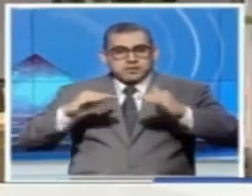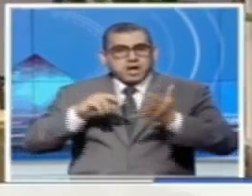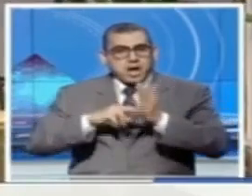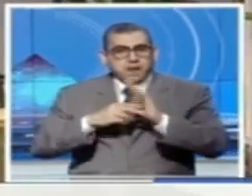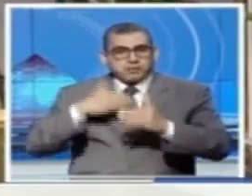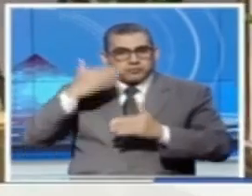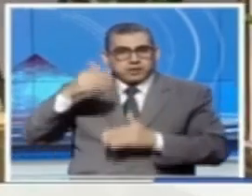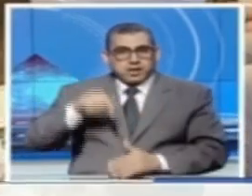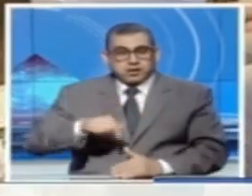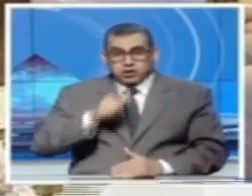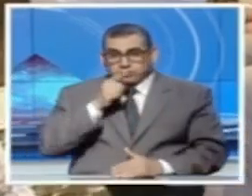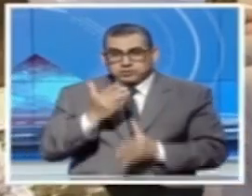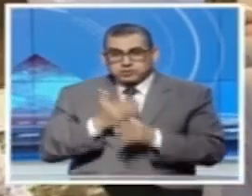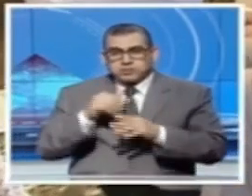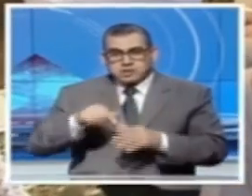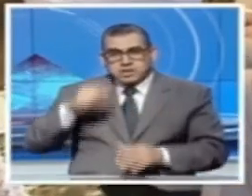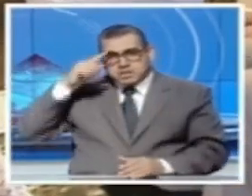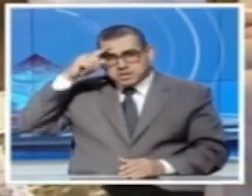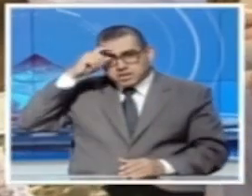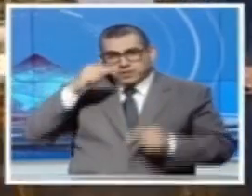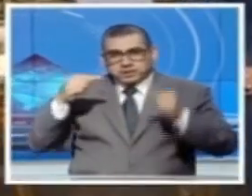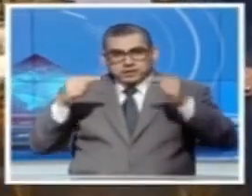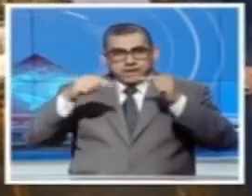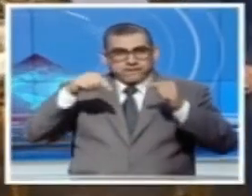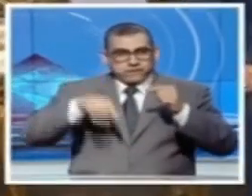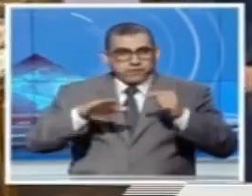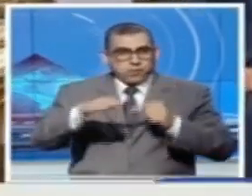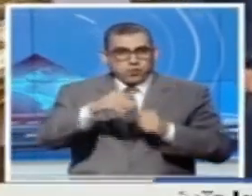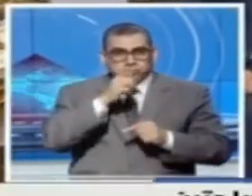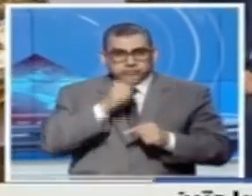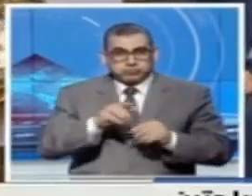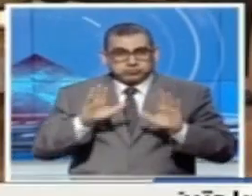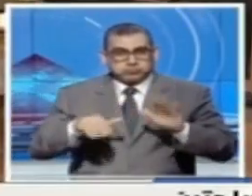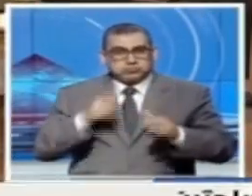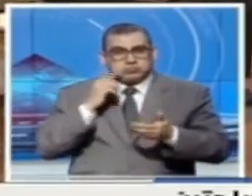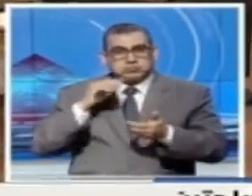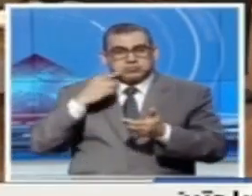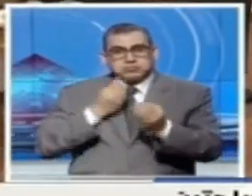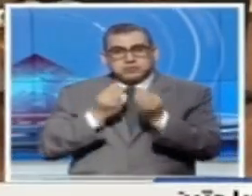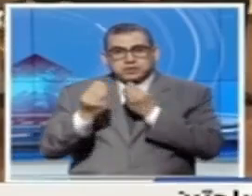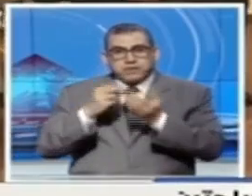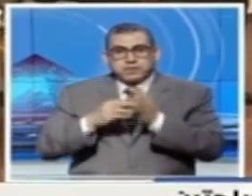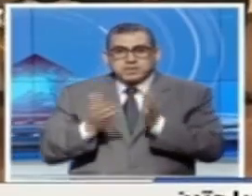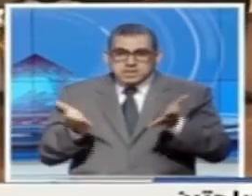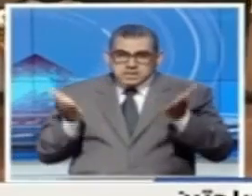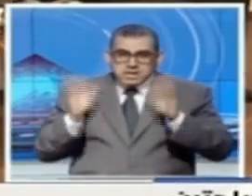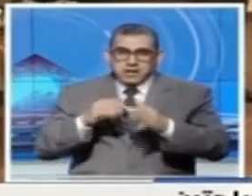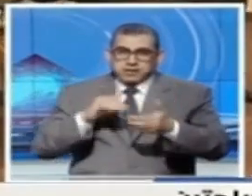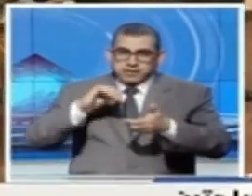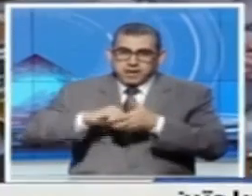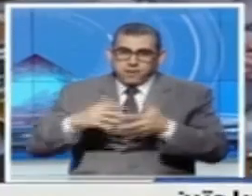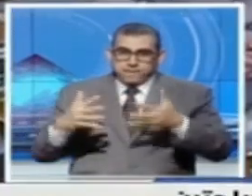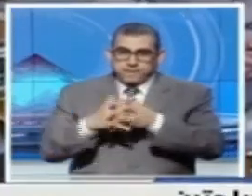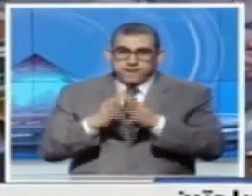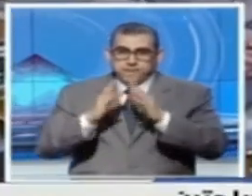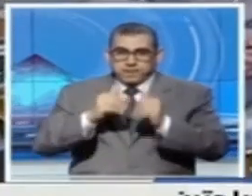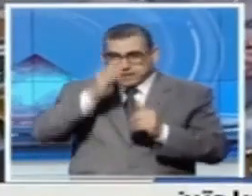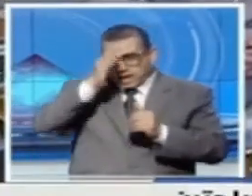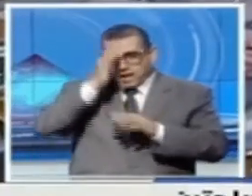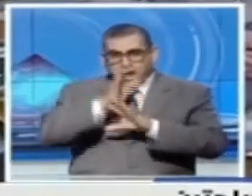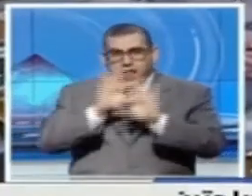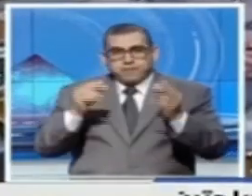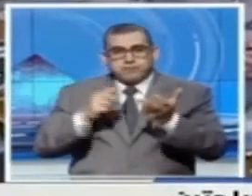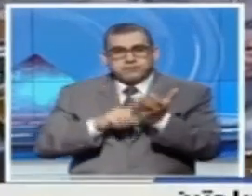بالمنطقة في ظل الظروف والتحديات الراهنة، كذلك التفاهم حول زيادة أوجه التعاون بين البلدين في العديد